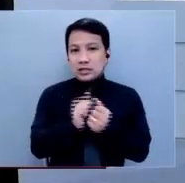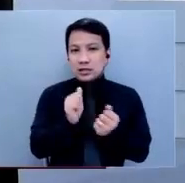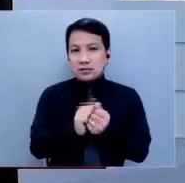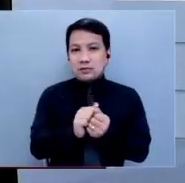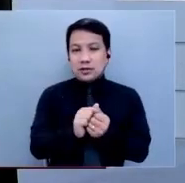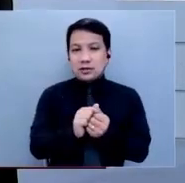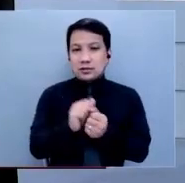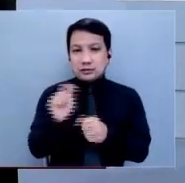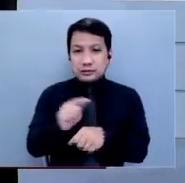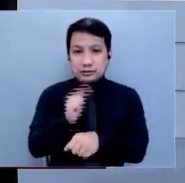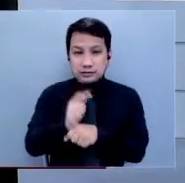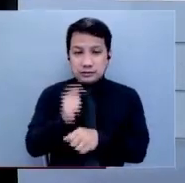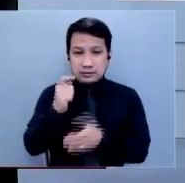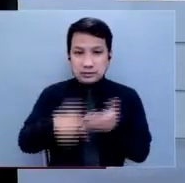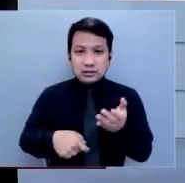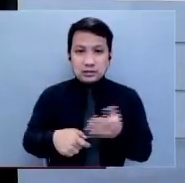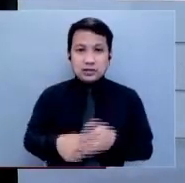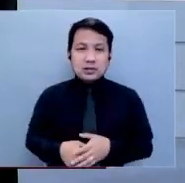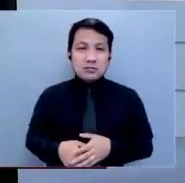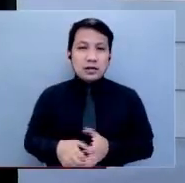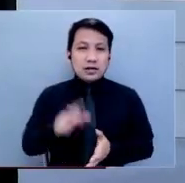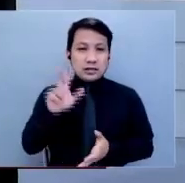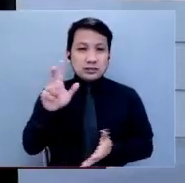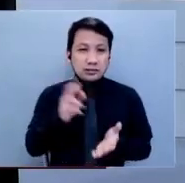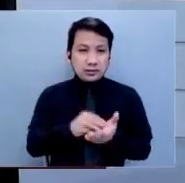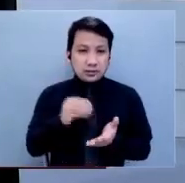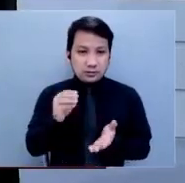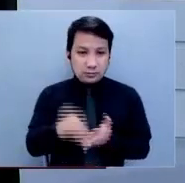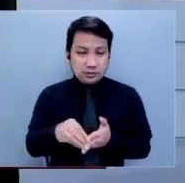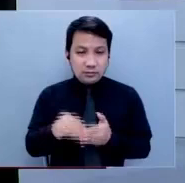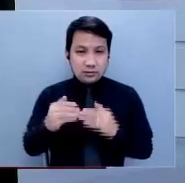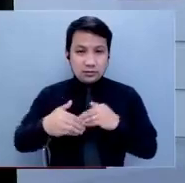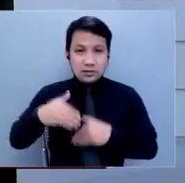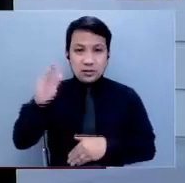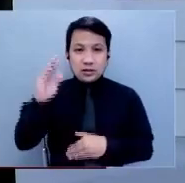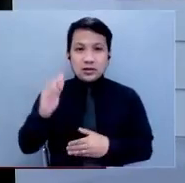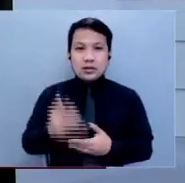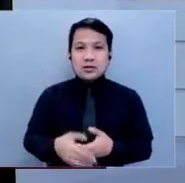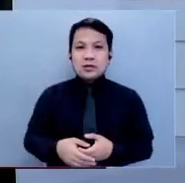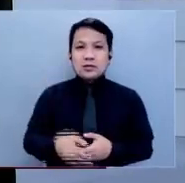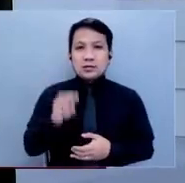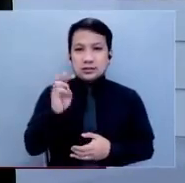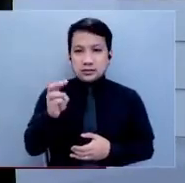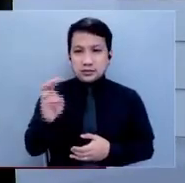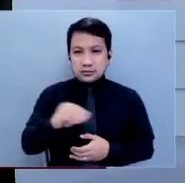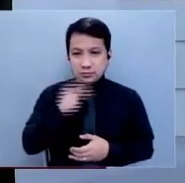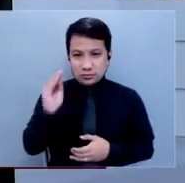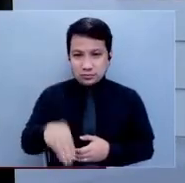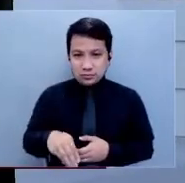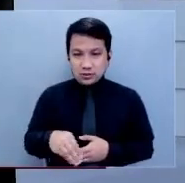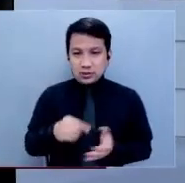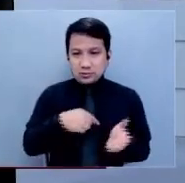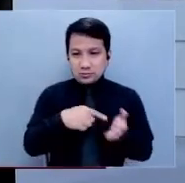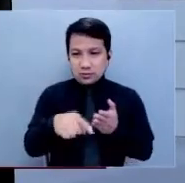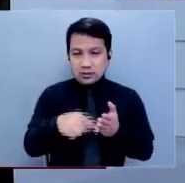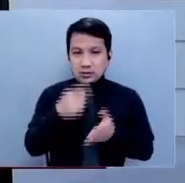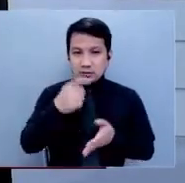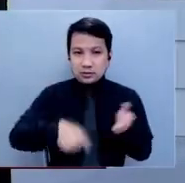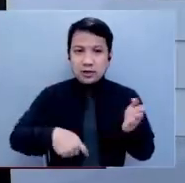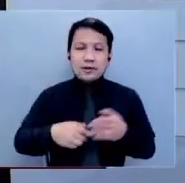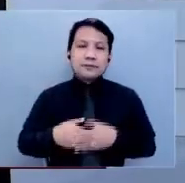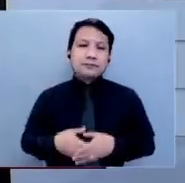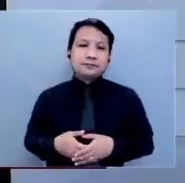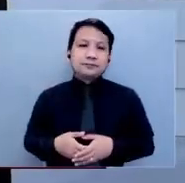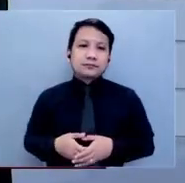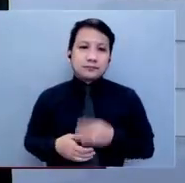Noon, kung nasa 3 million pesos naman ang estate, aabot ng 60% ang babayaran mong buwis. Sa kaso